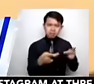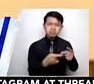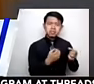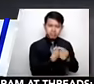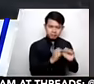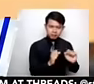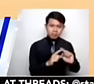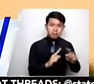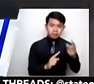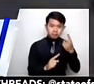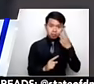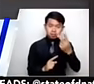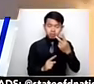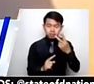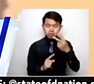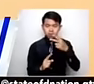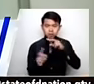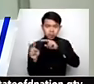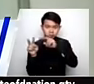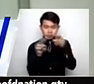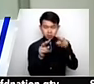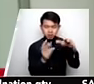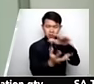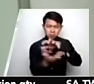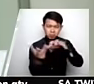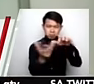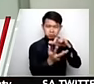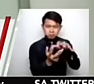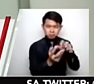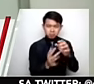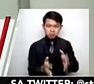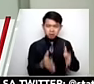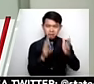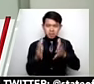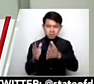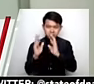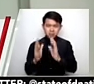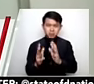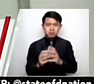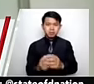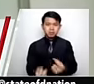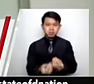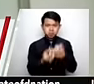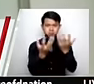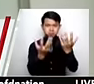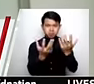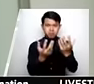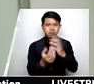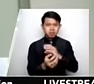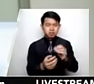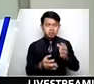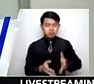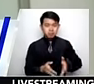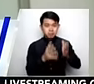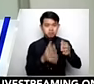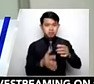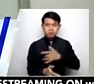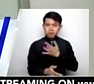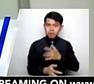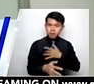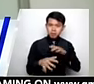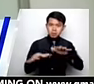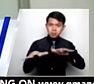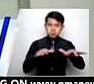usok mula sa pinag nagabang gusali yumayanig po talaga yung building bumababa po ako ng building